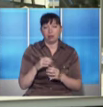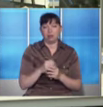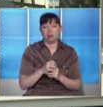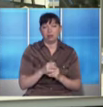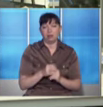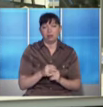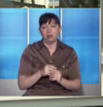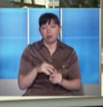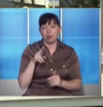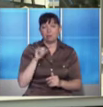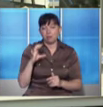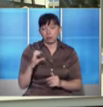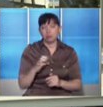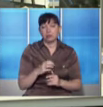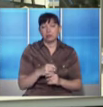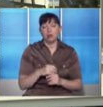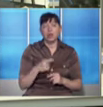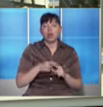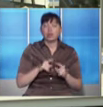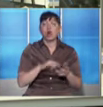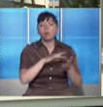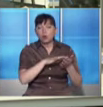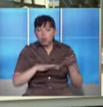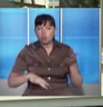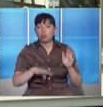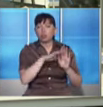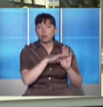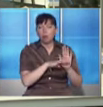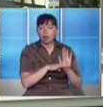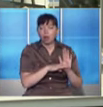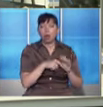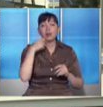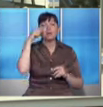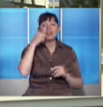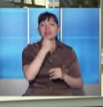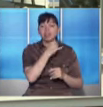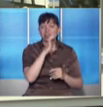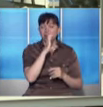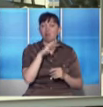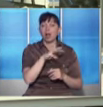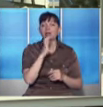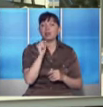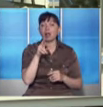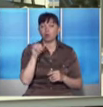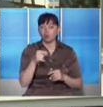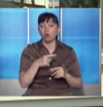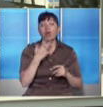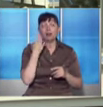și Solidaritate este o continuare a programului prezidențial cu care Maia